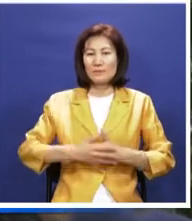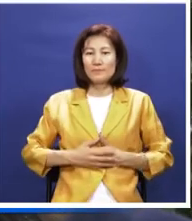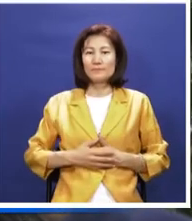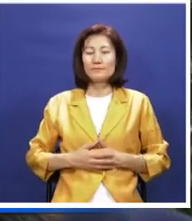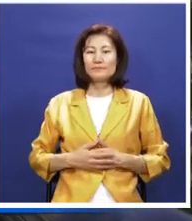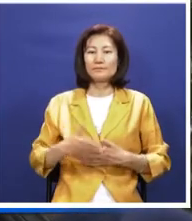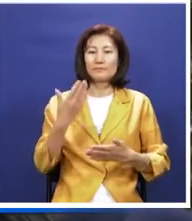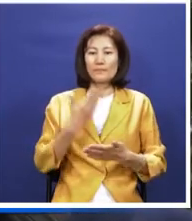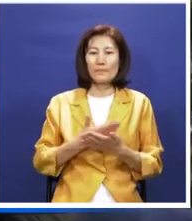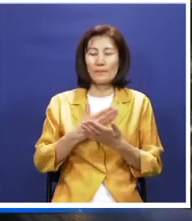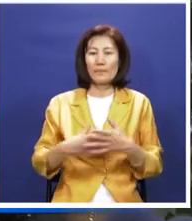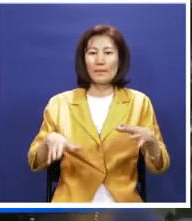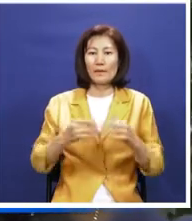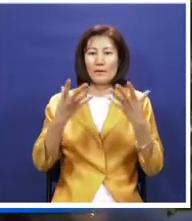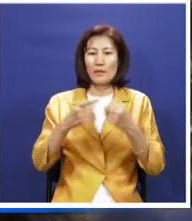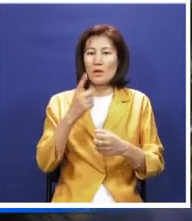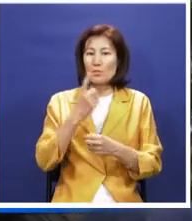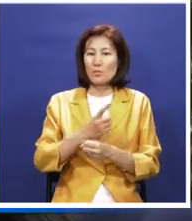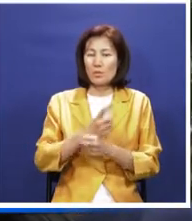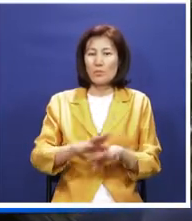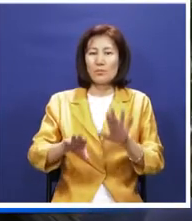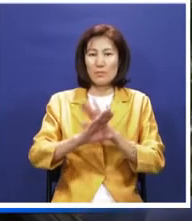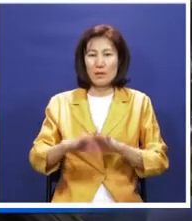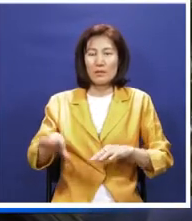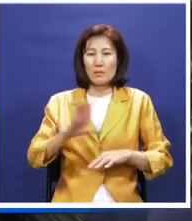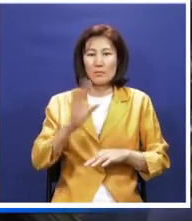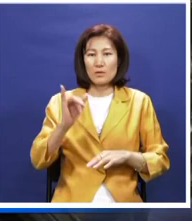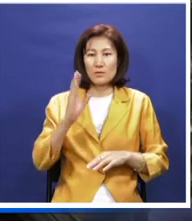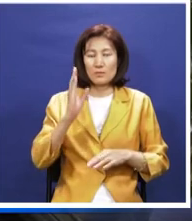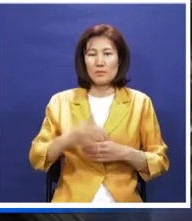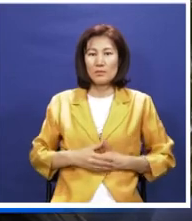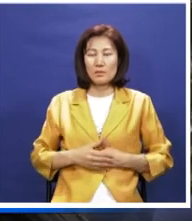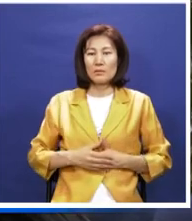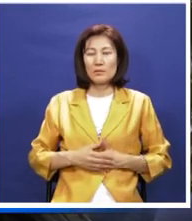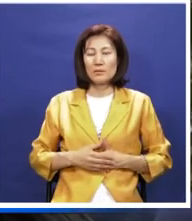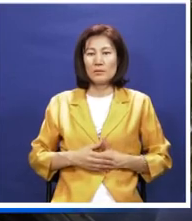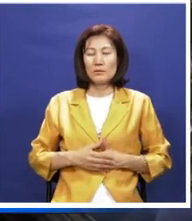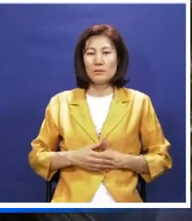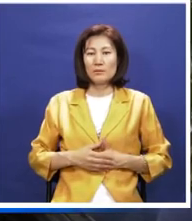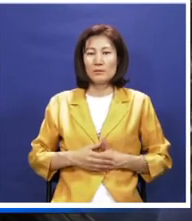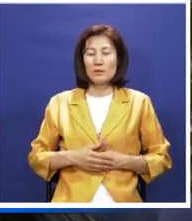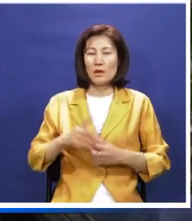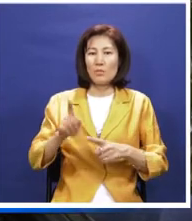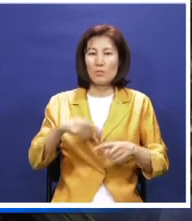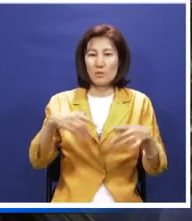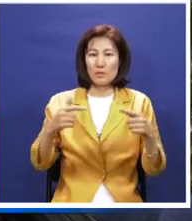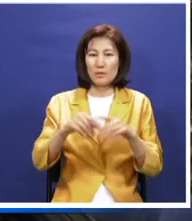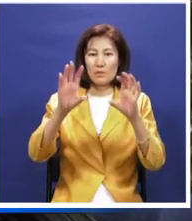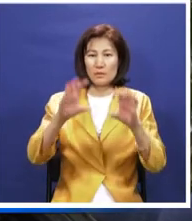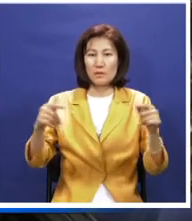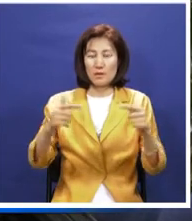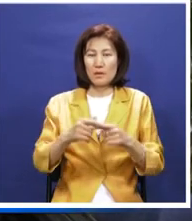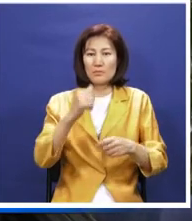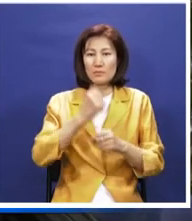Егерде заңды негіз болмаса, өндірілетін негіз болмаса, өндірістік негіз болмаса, онда біз заңға сәйкес,